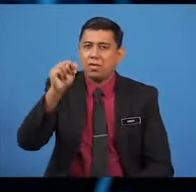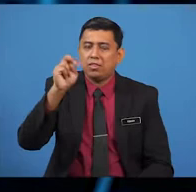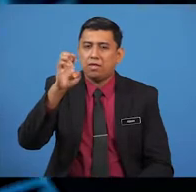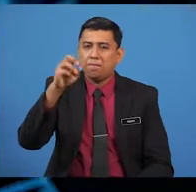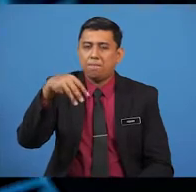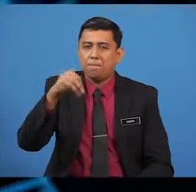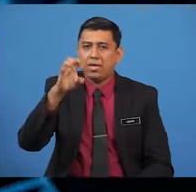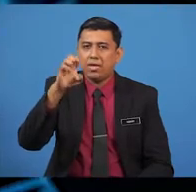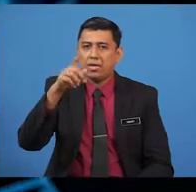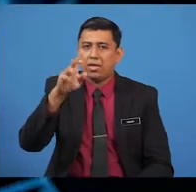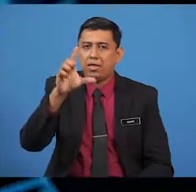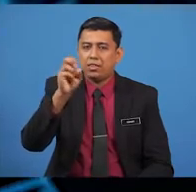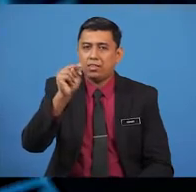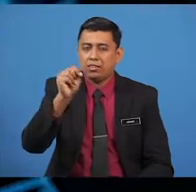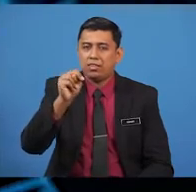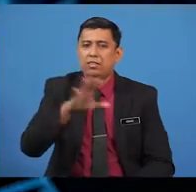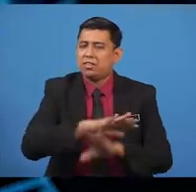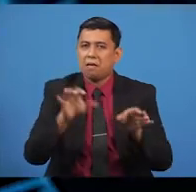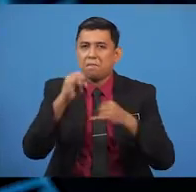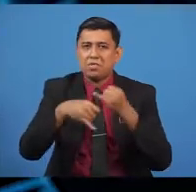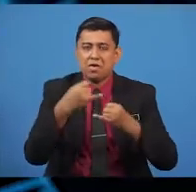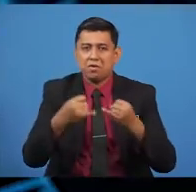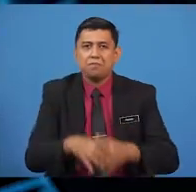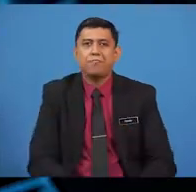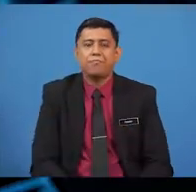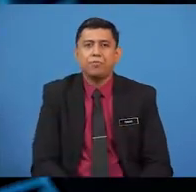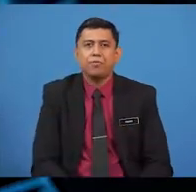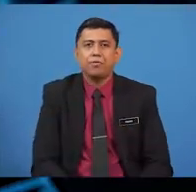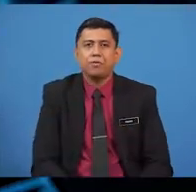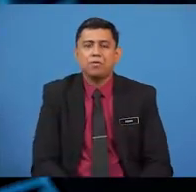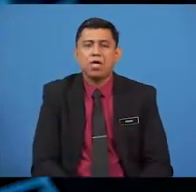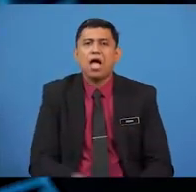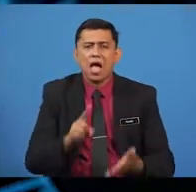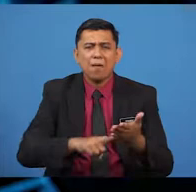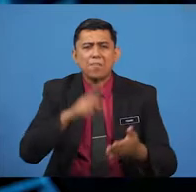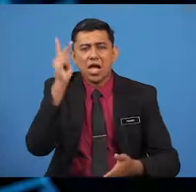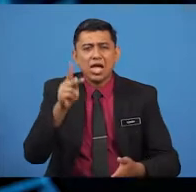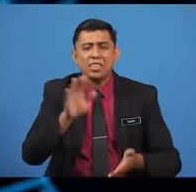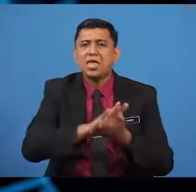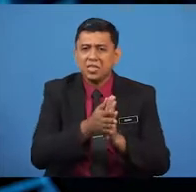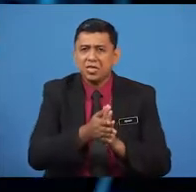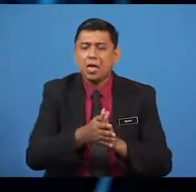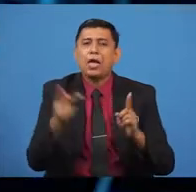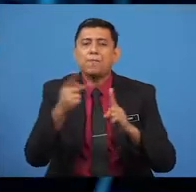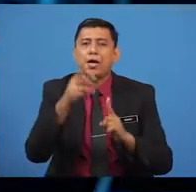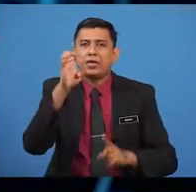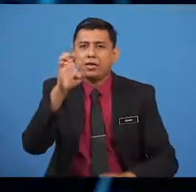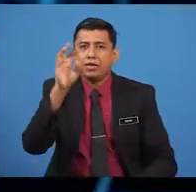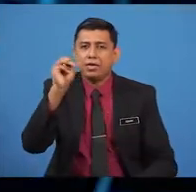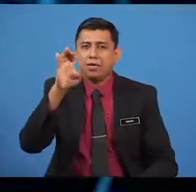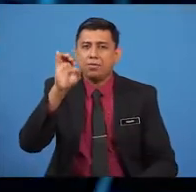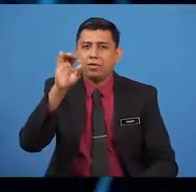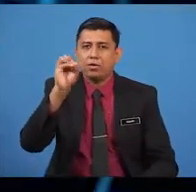berjaya. Apakah akan terjadi kepada embrio berlebihan itu di mana